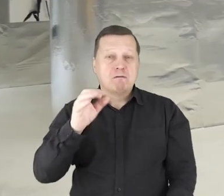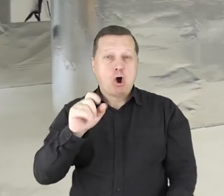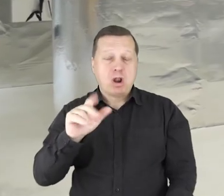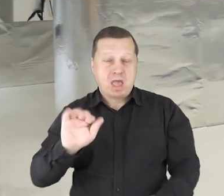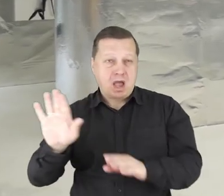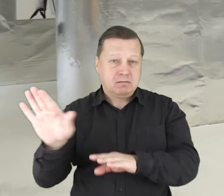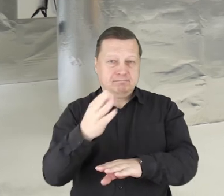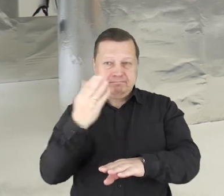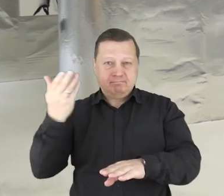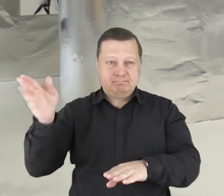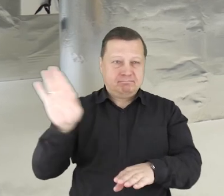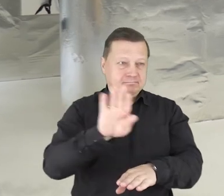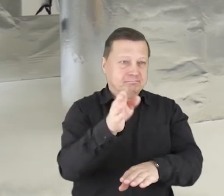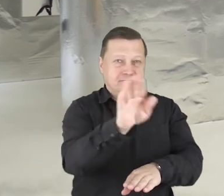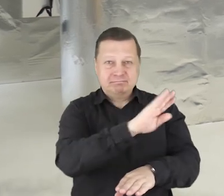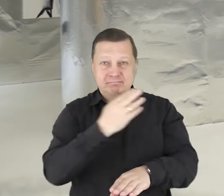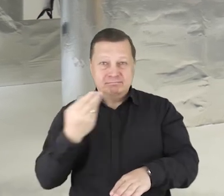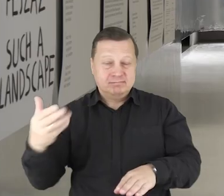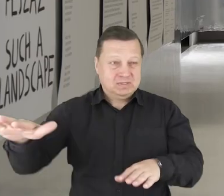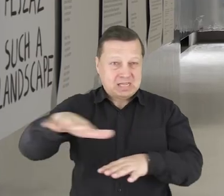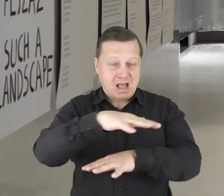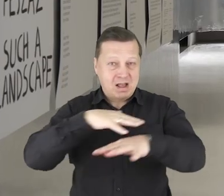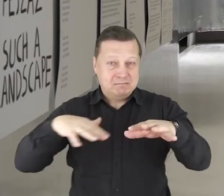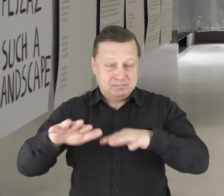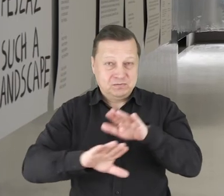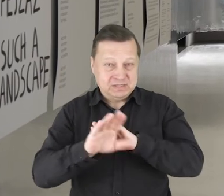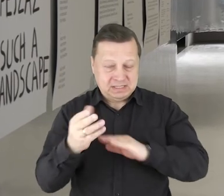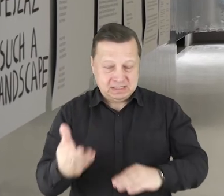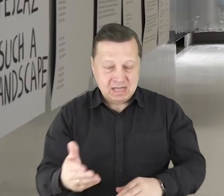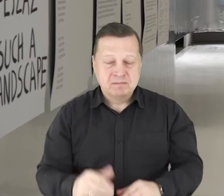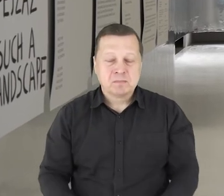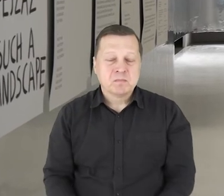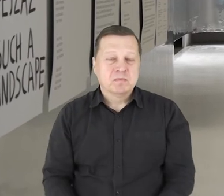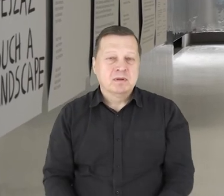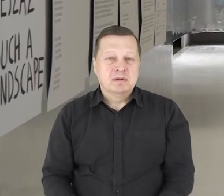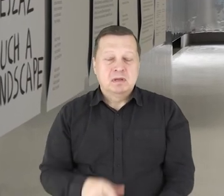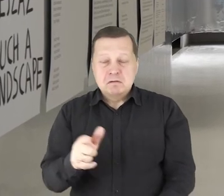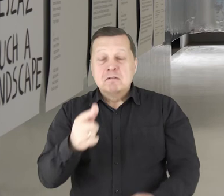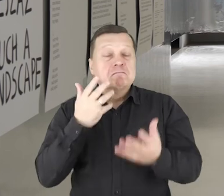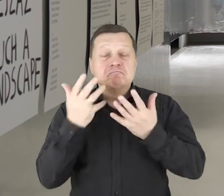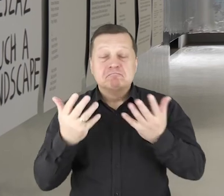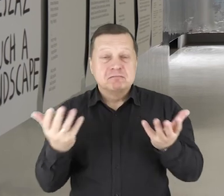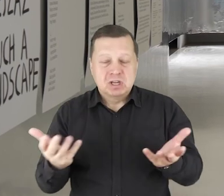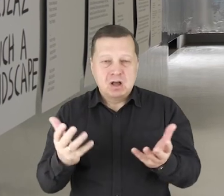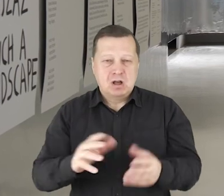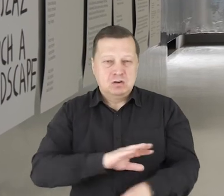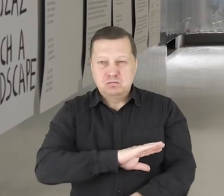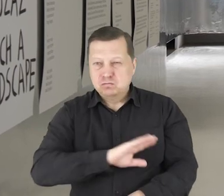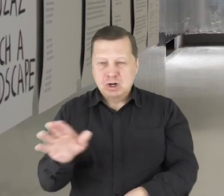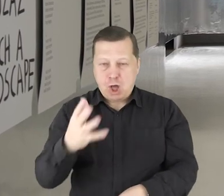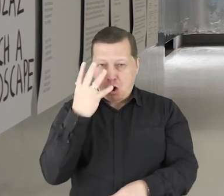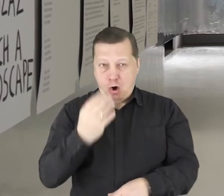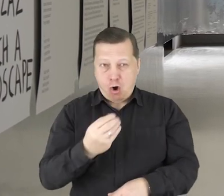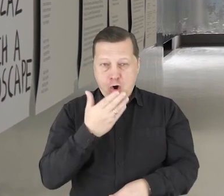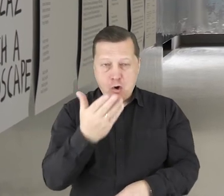jest wnętrze przestrzeni wystawienniczych muzeum, sprawiają, że wszystkie